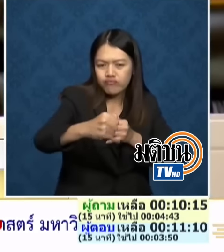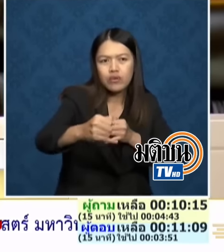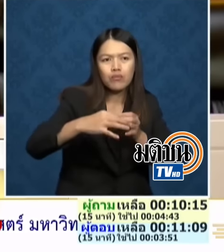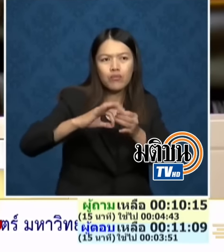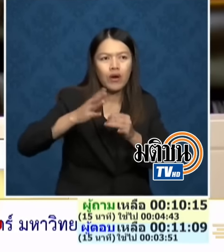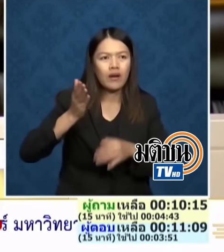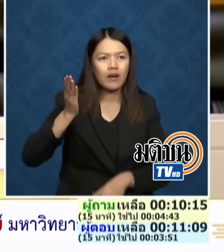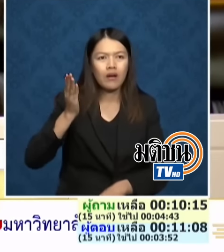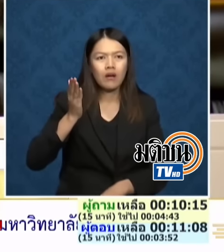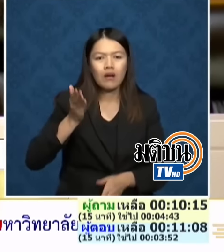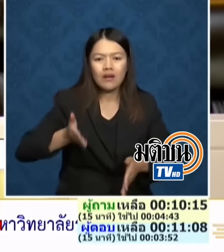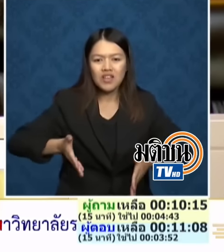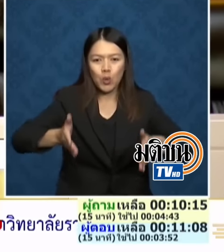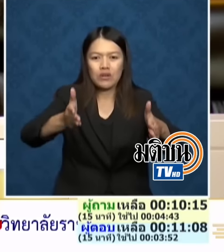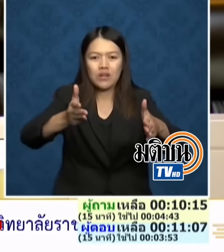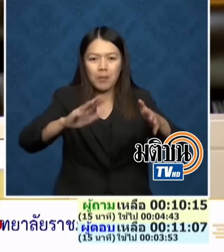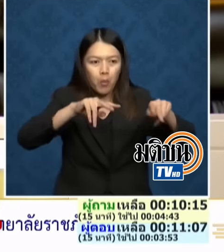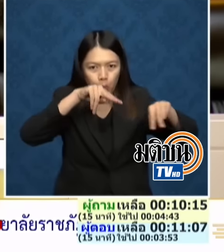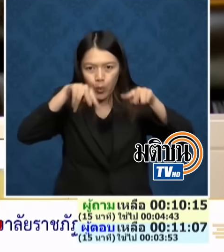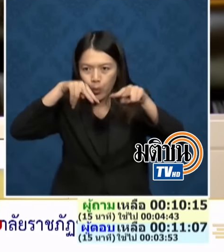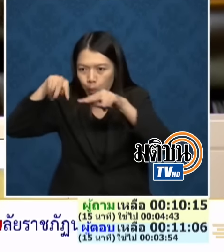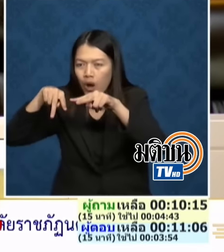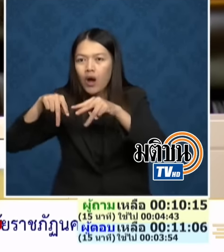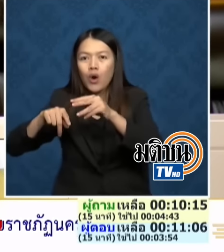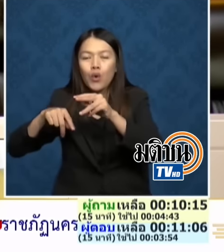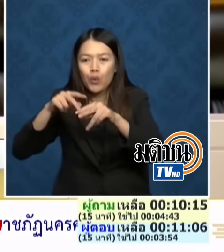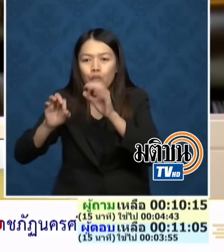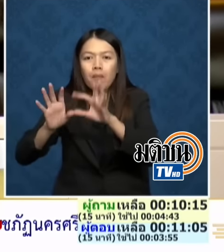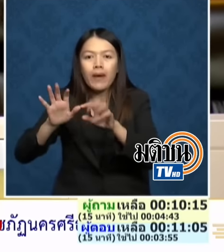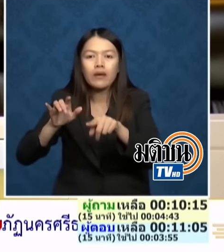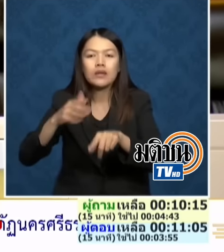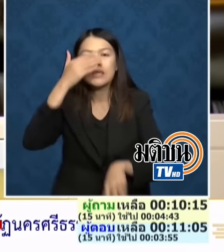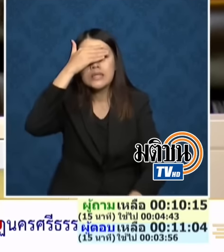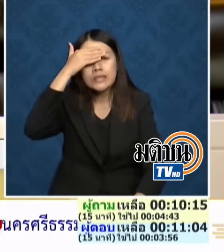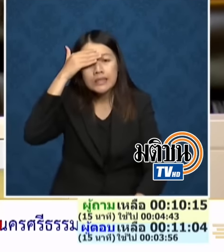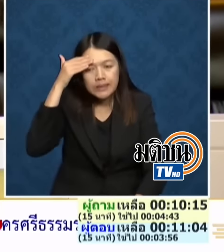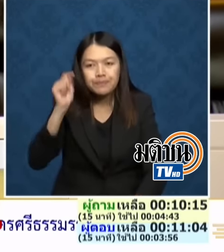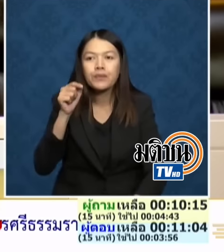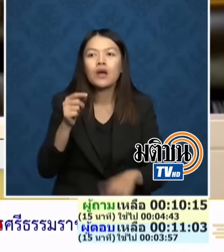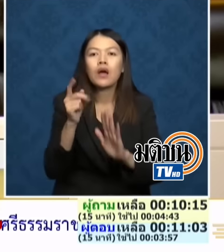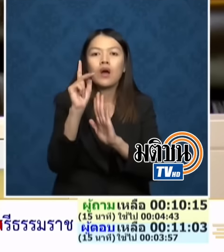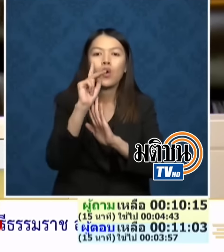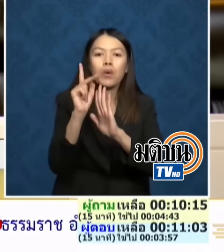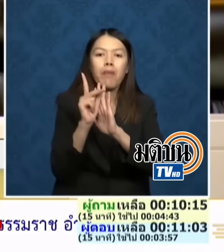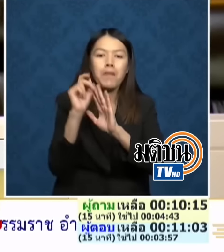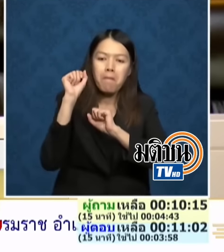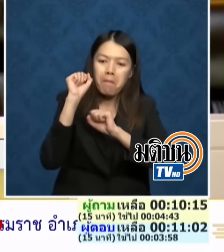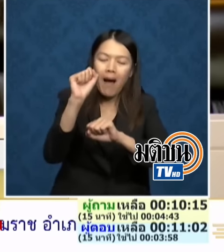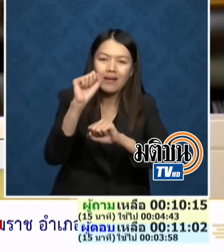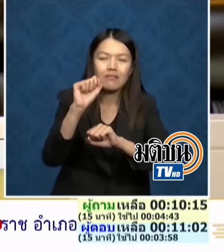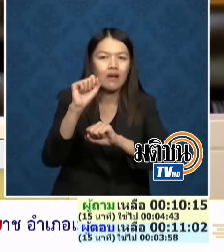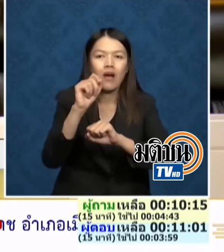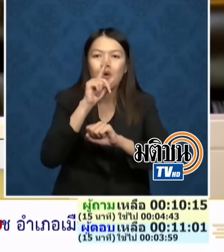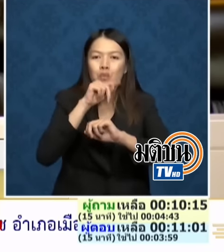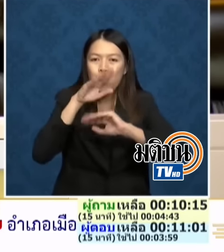ถนนรัตเวนแต่วาลืมไปไม่ได้ออกกฎหมายที่ประกาศเป็พระรกิดิกามัน